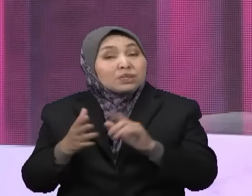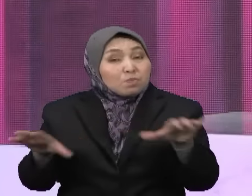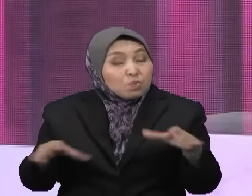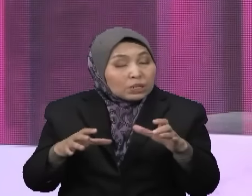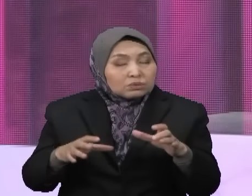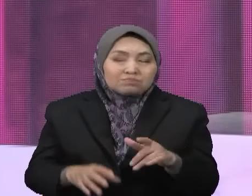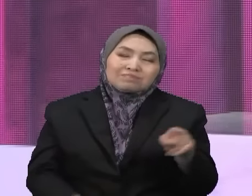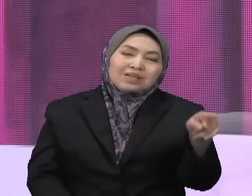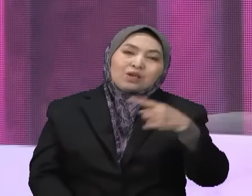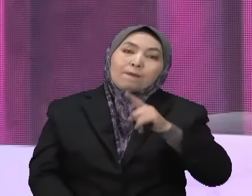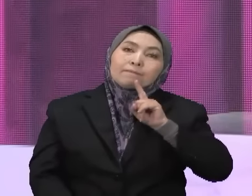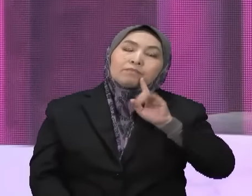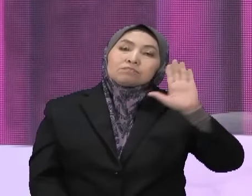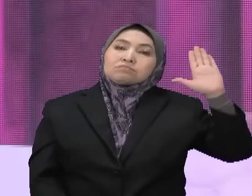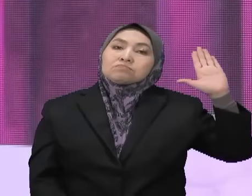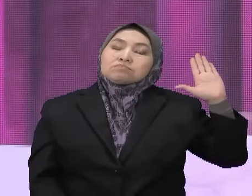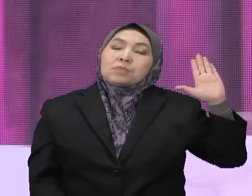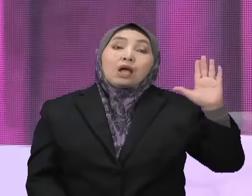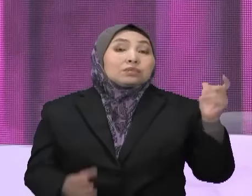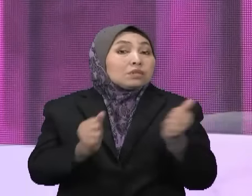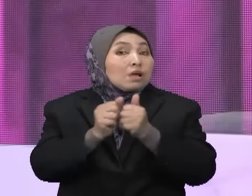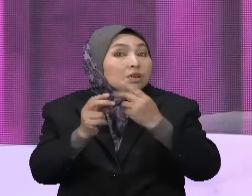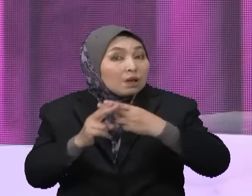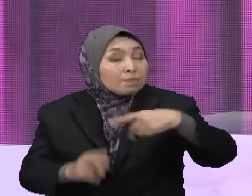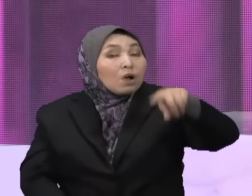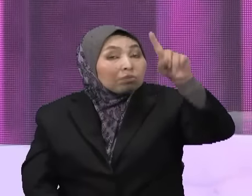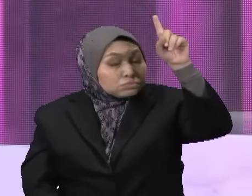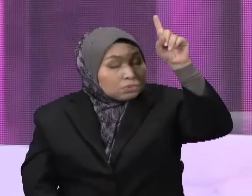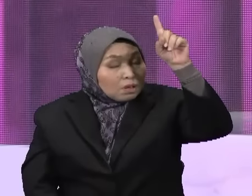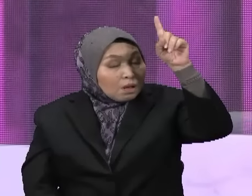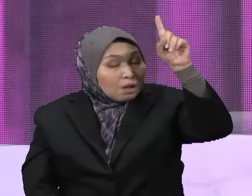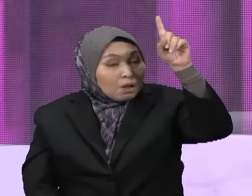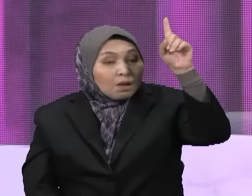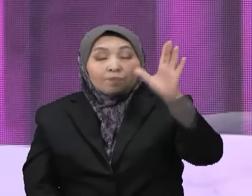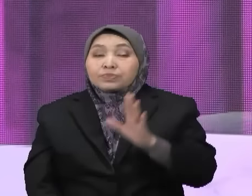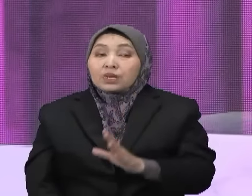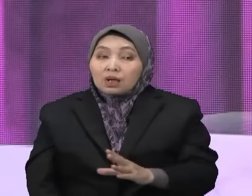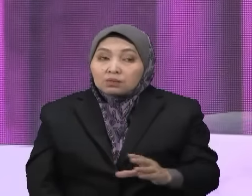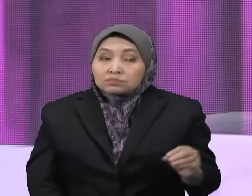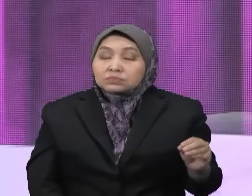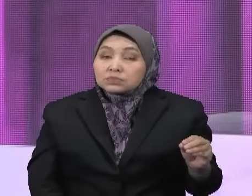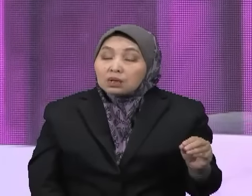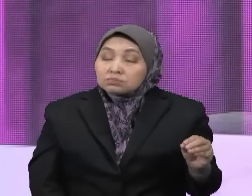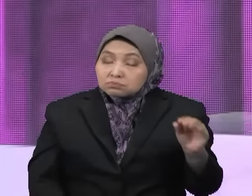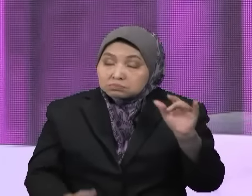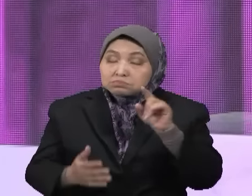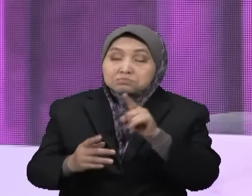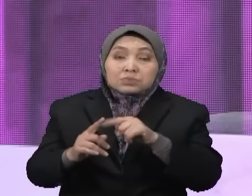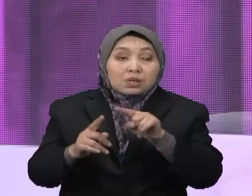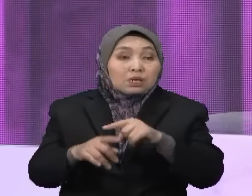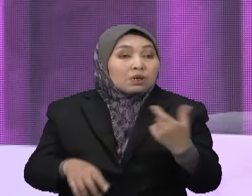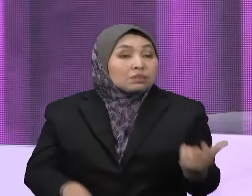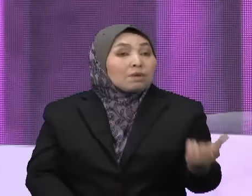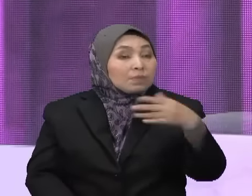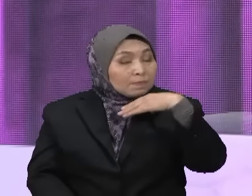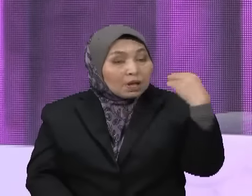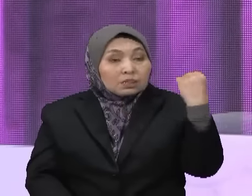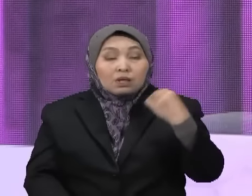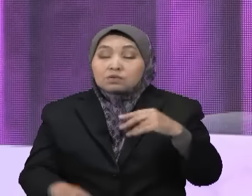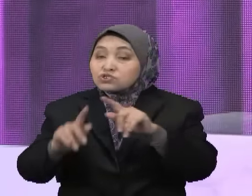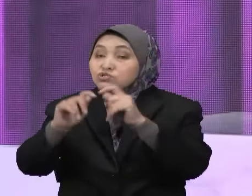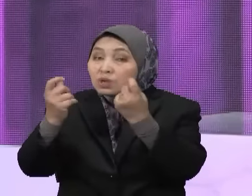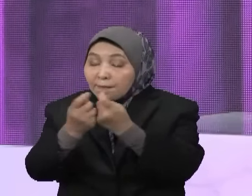mereka bersumpah dengan nama Allah, idzan qalabtum ilaihim litu'ridu anhum, iaitu bila Nabi balik, para